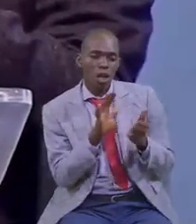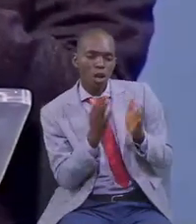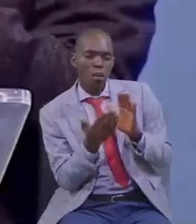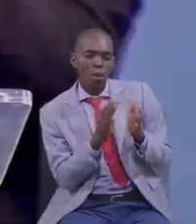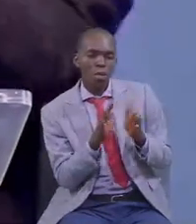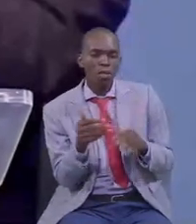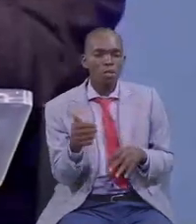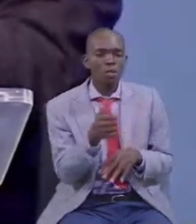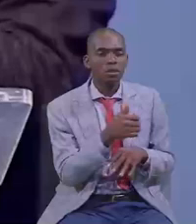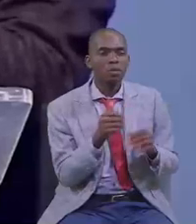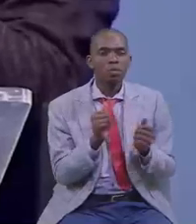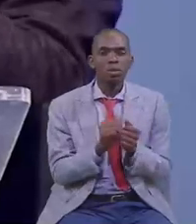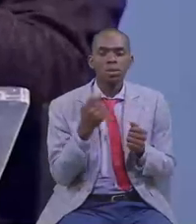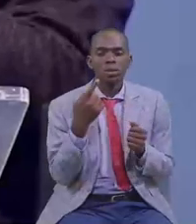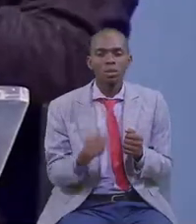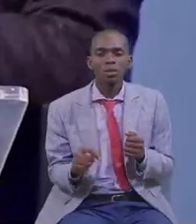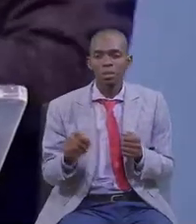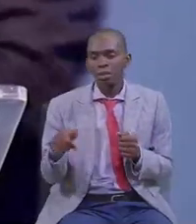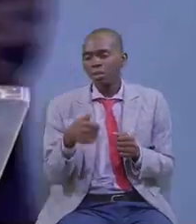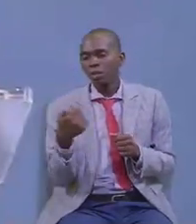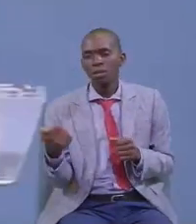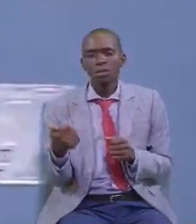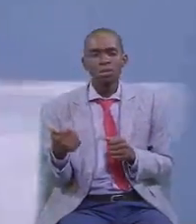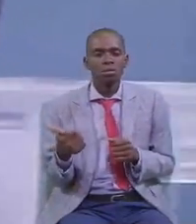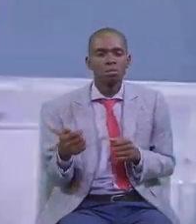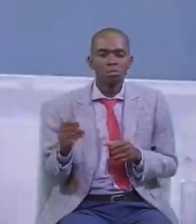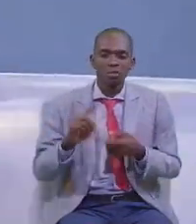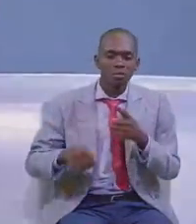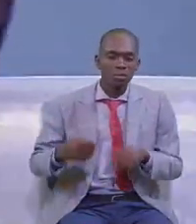Et ils se comparent à leurs collègues dans le monde.